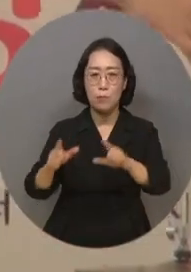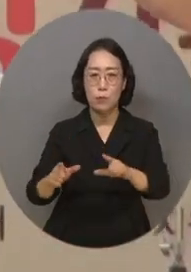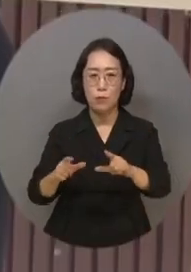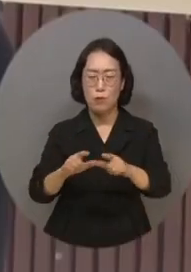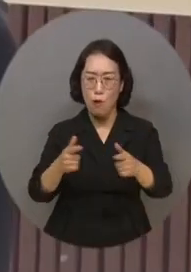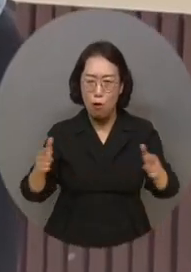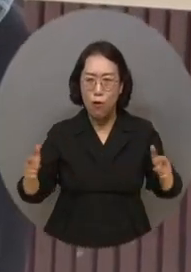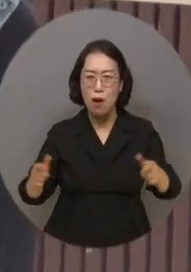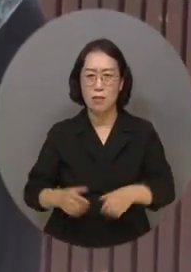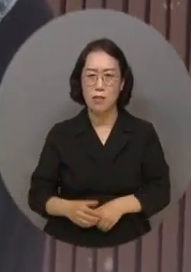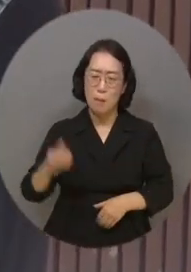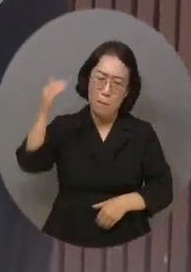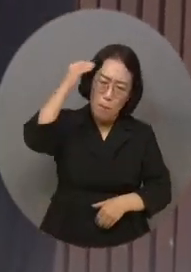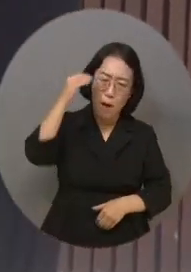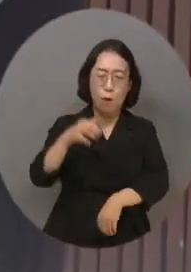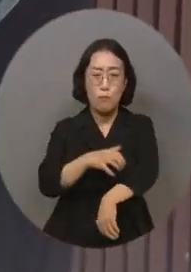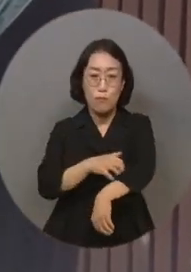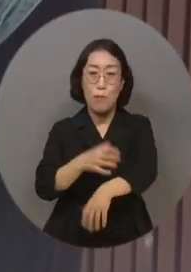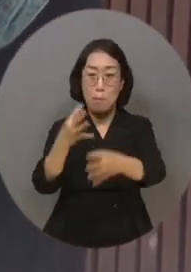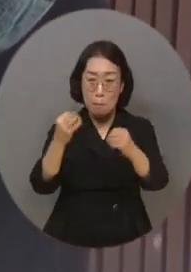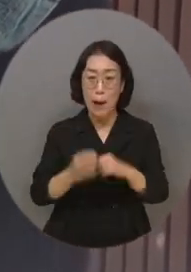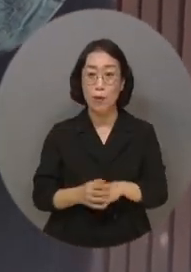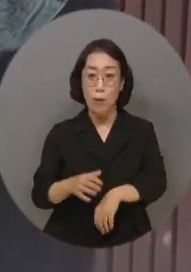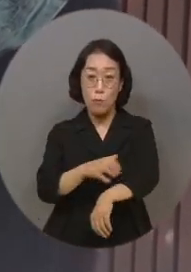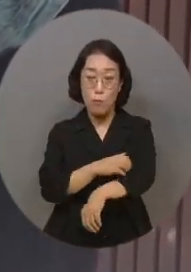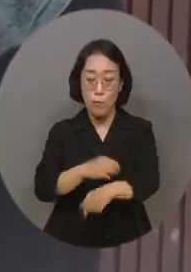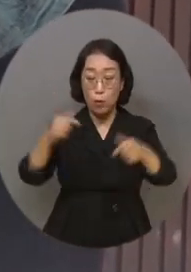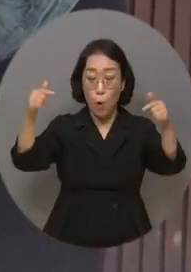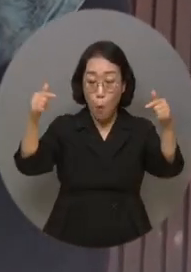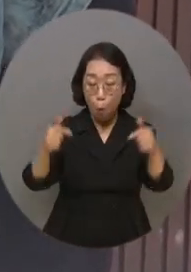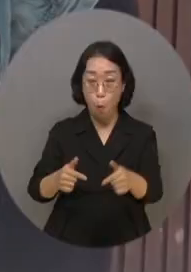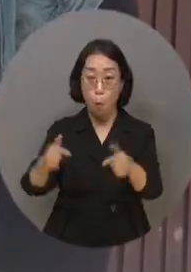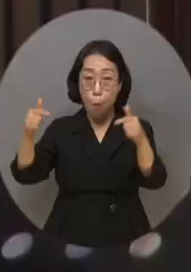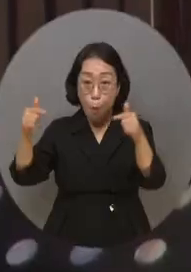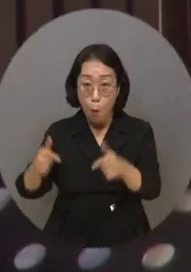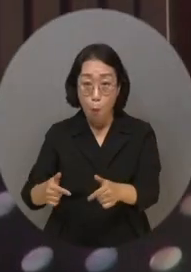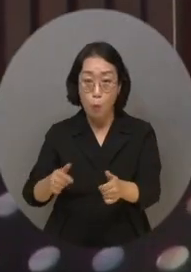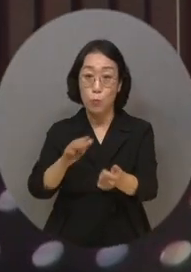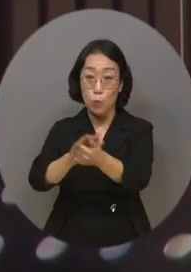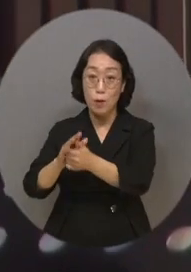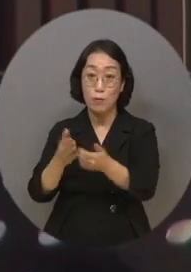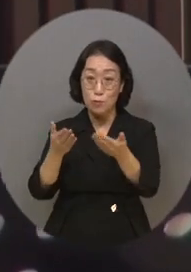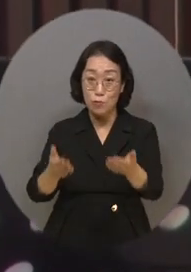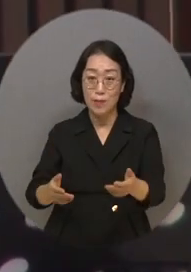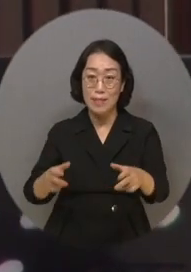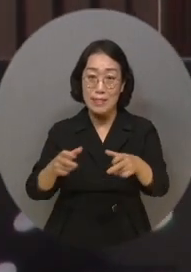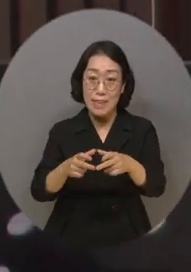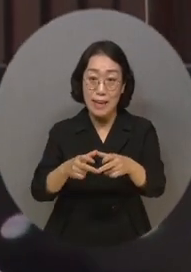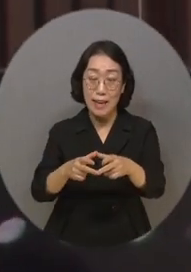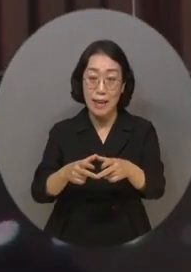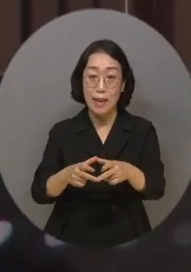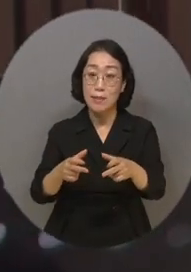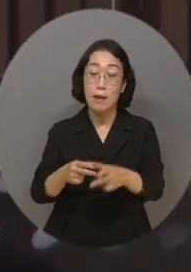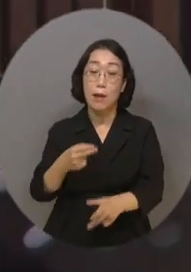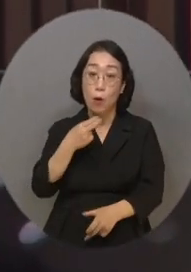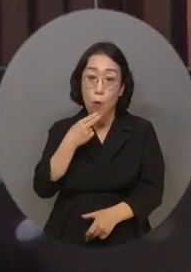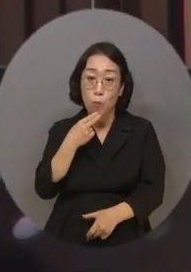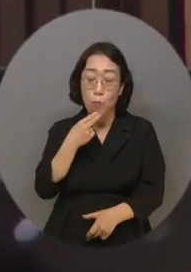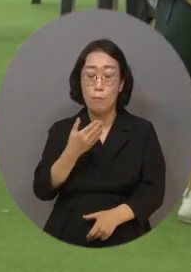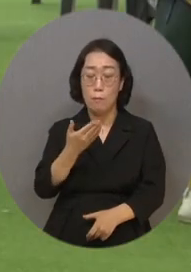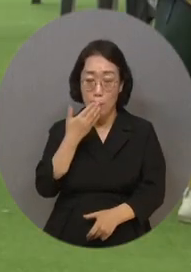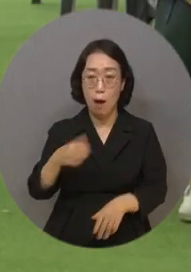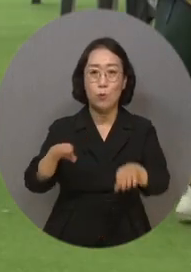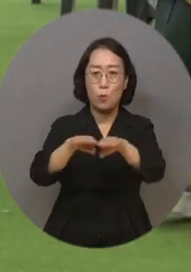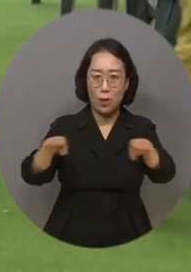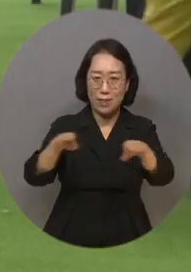수많은 작은 턱입니다. 그 턱을 둥글게 둥글게 만들어가는 일, 장애를 비장애로 만들어가는